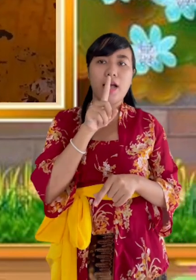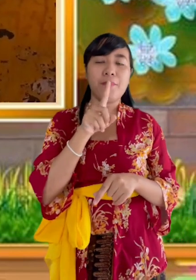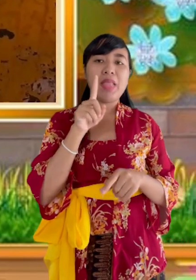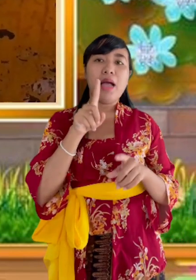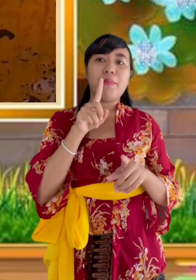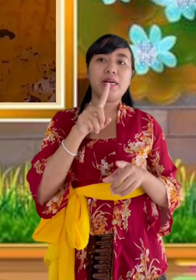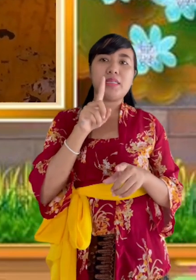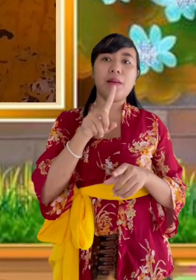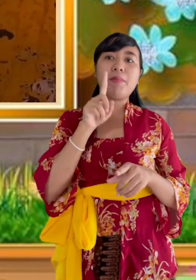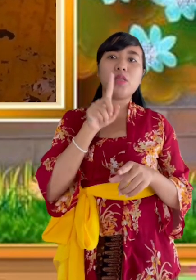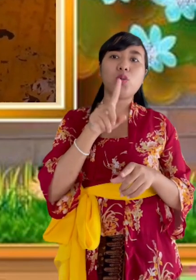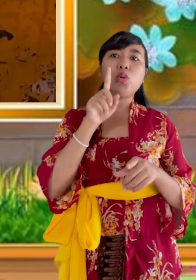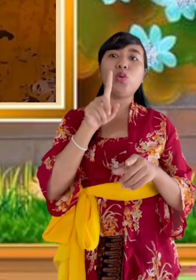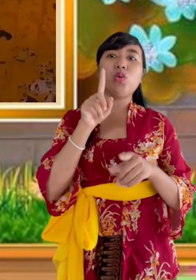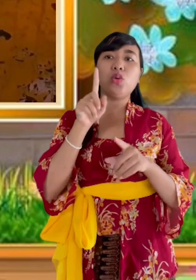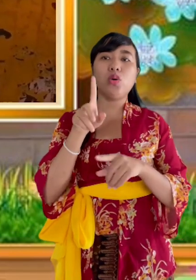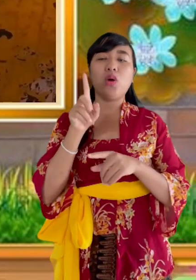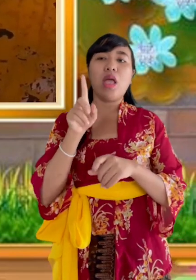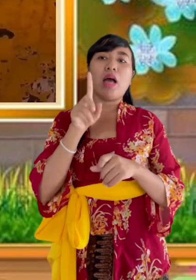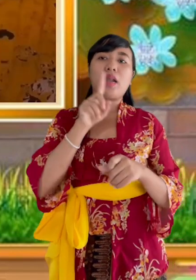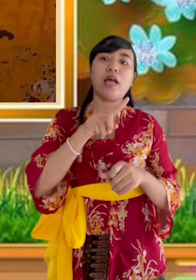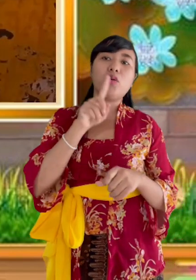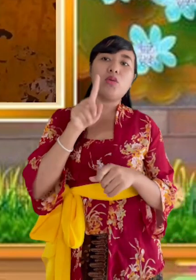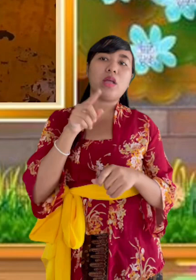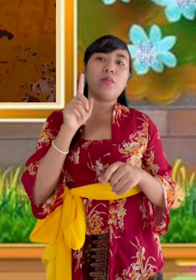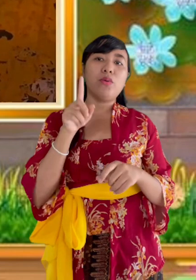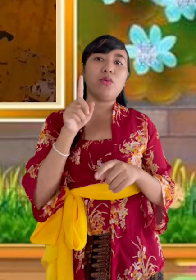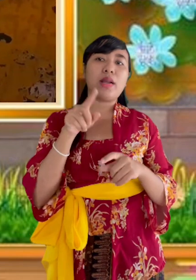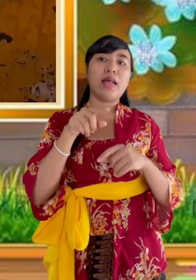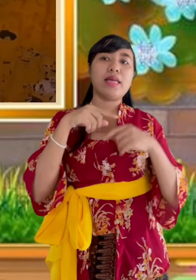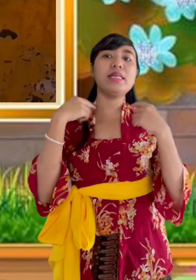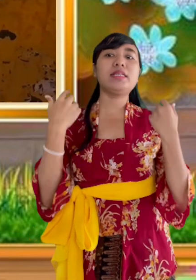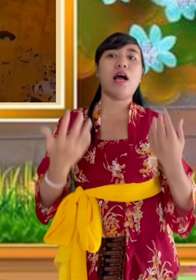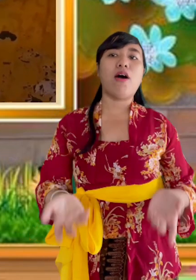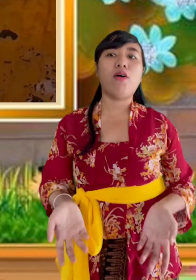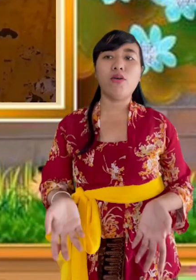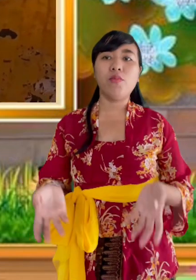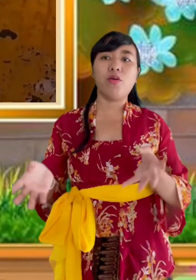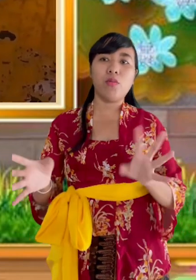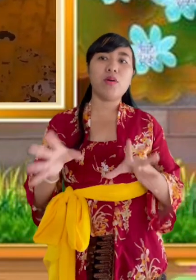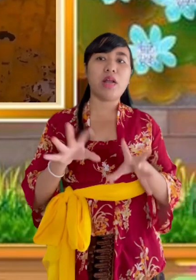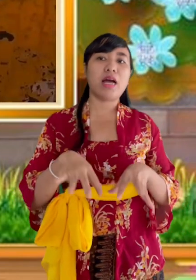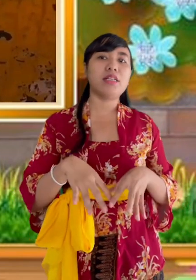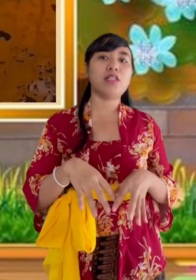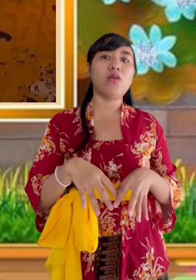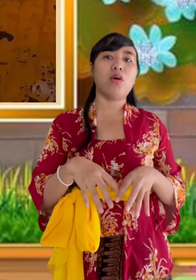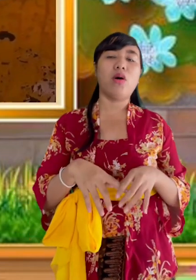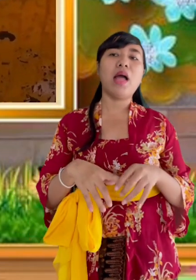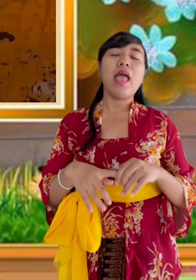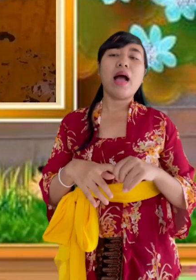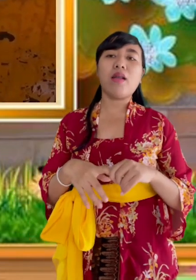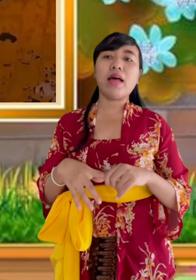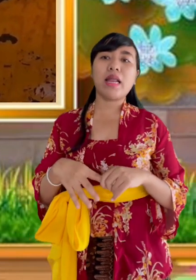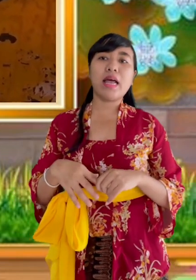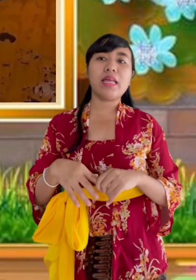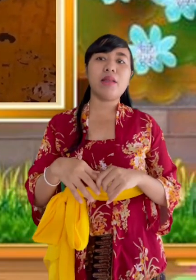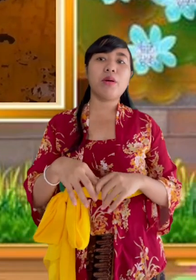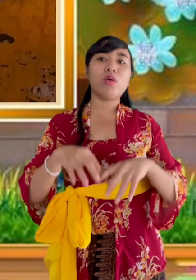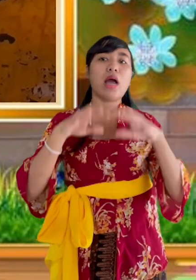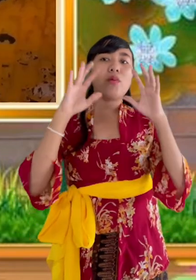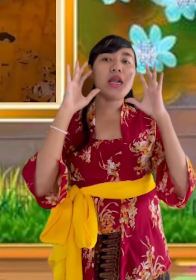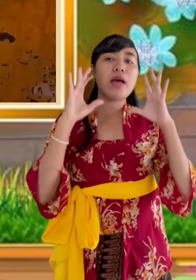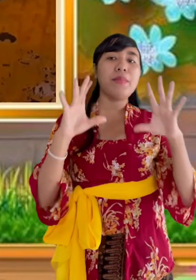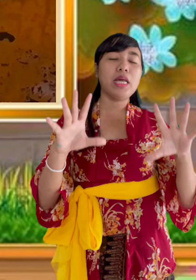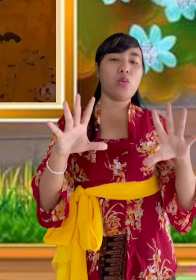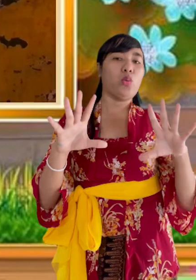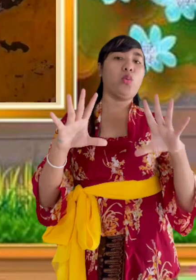ya, mengecap bentuk gunung. Karena gunungnya Bu Guru warna hijau, Bu Guru menggunakan hijau dong. Kalau anak-anak ingin